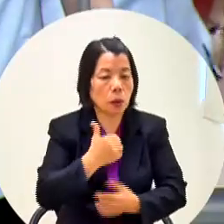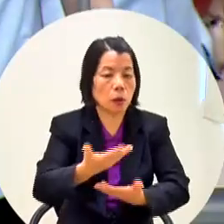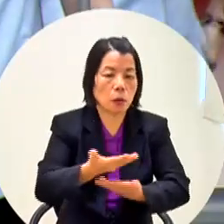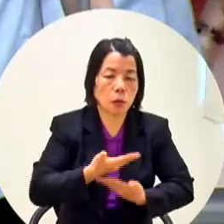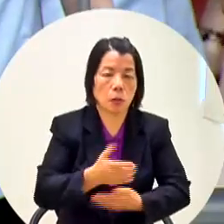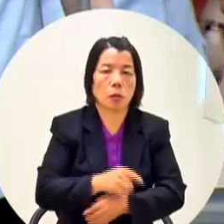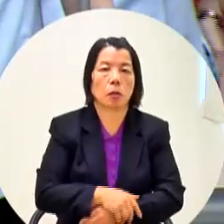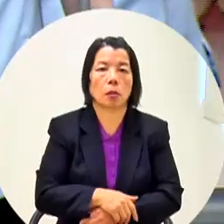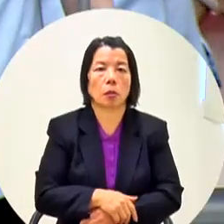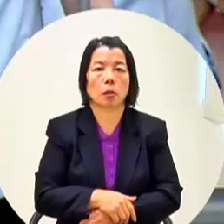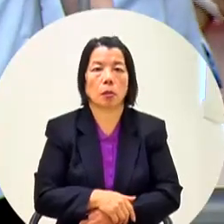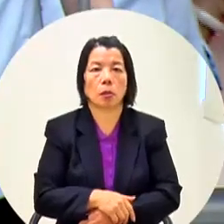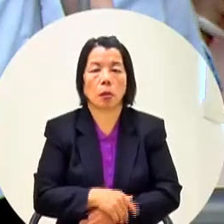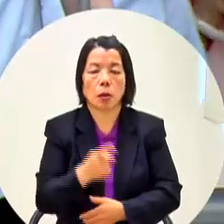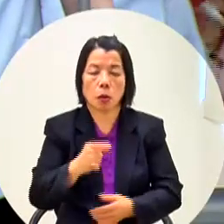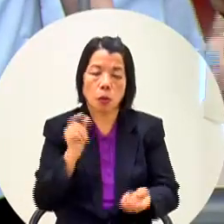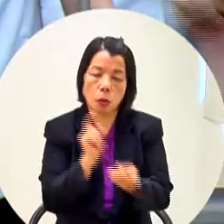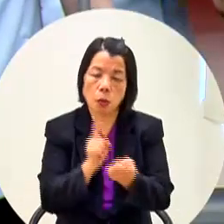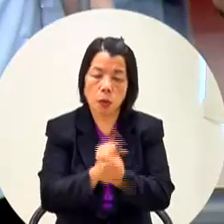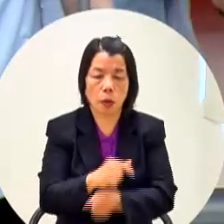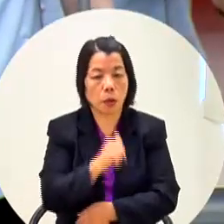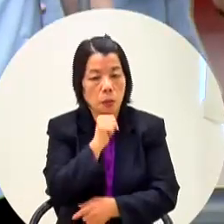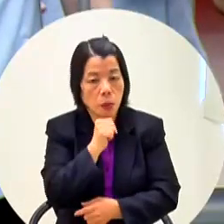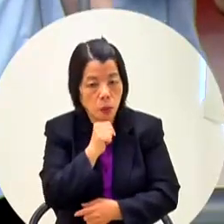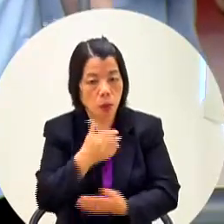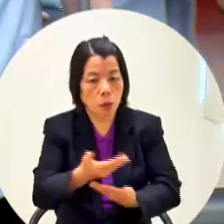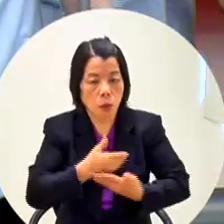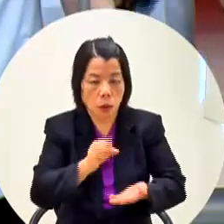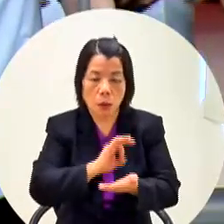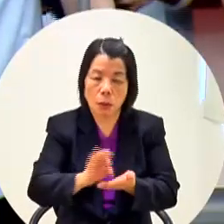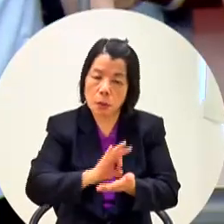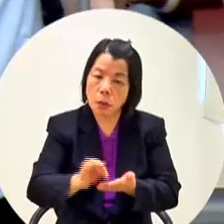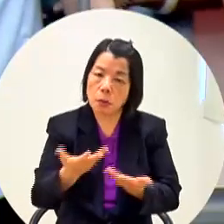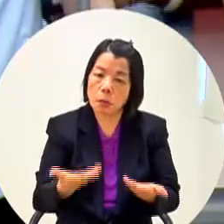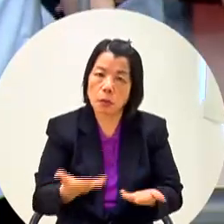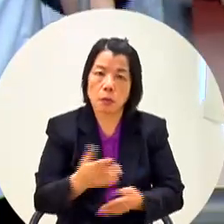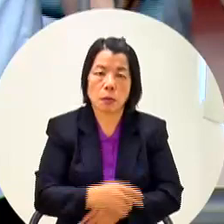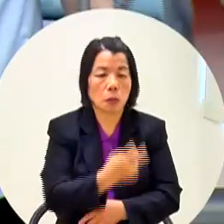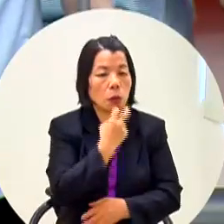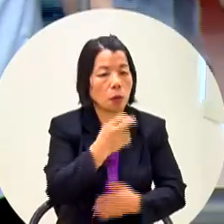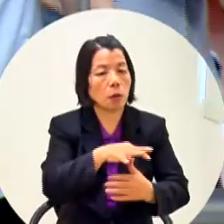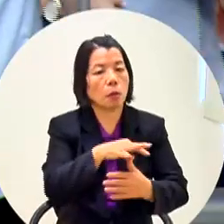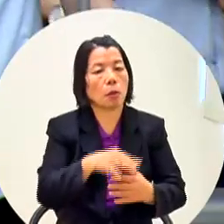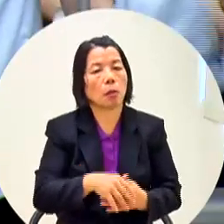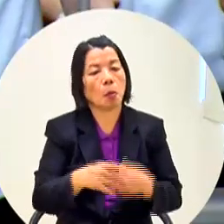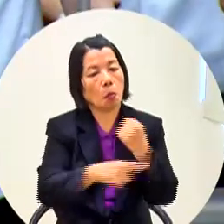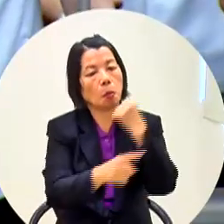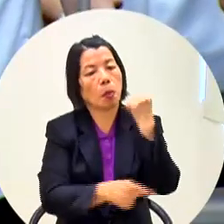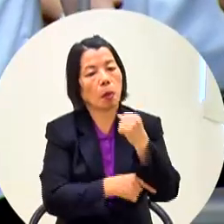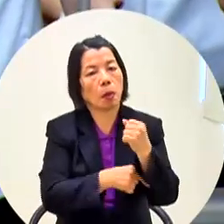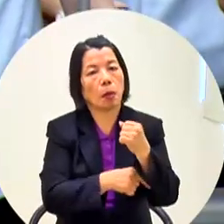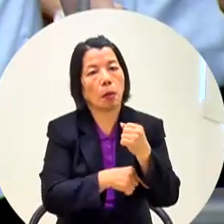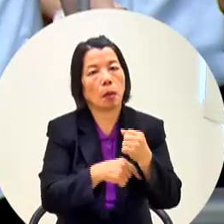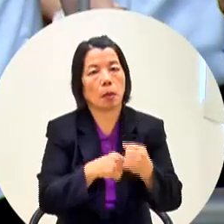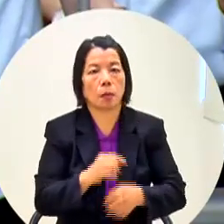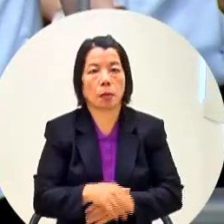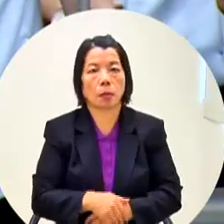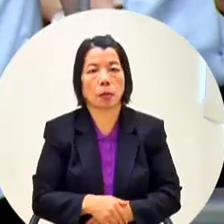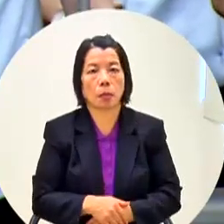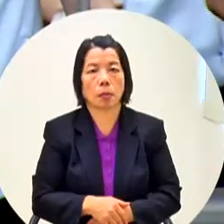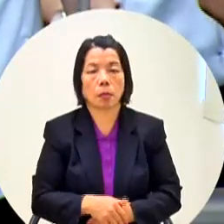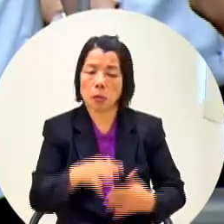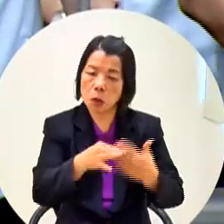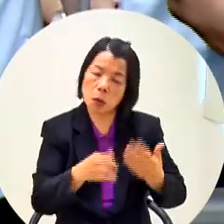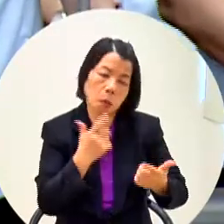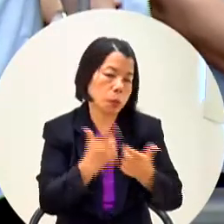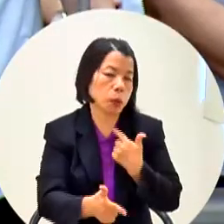一些比较贫困的，那真正他要使用，那中央的法令他根本他就也没